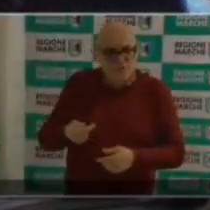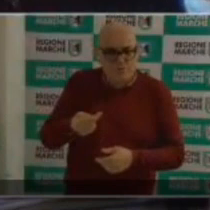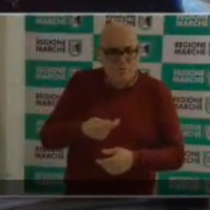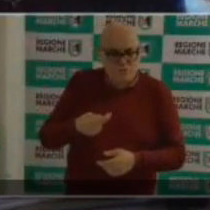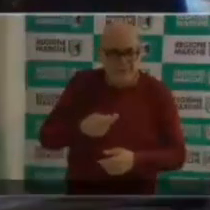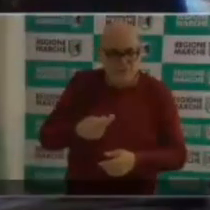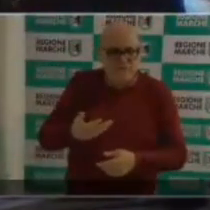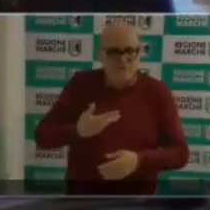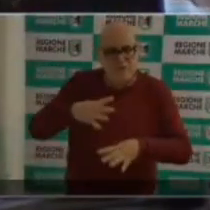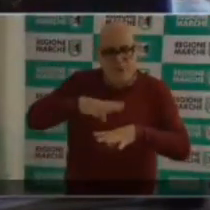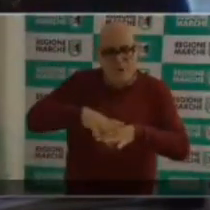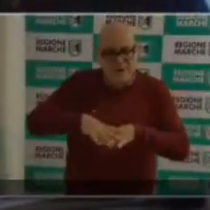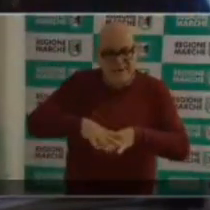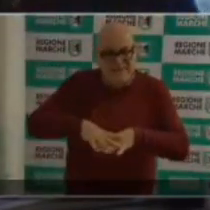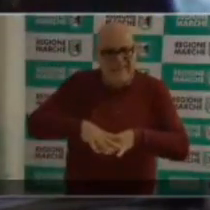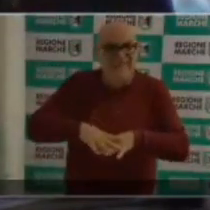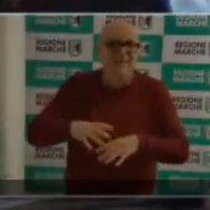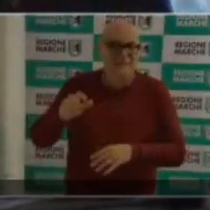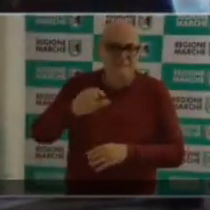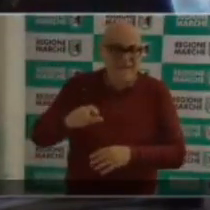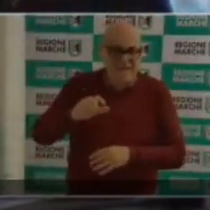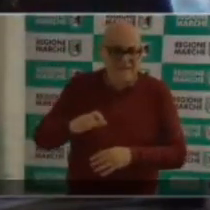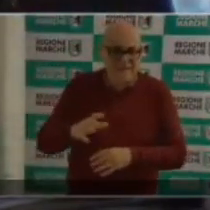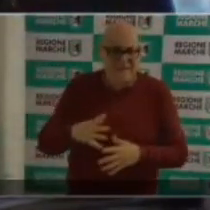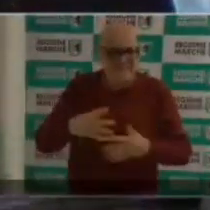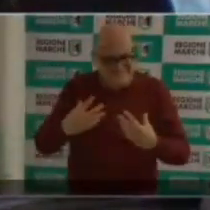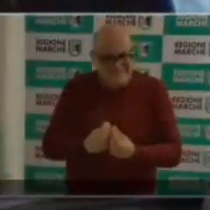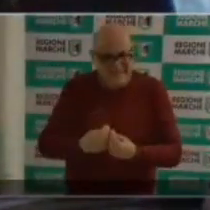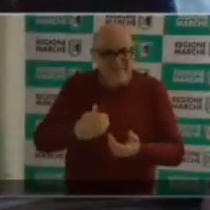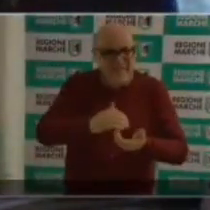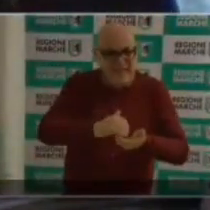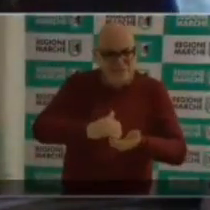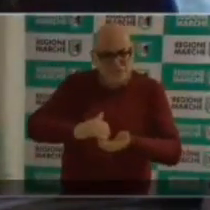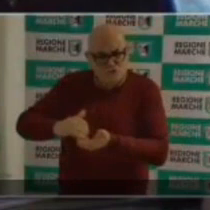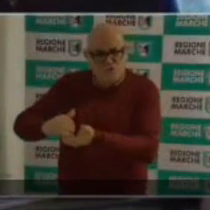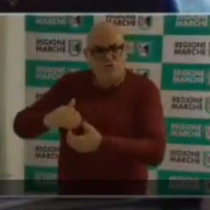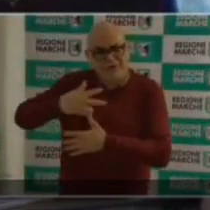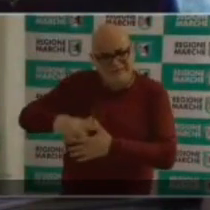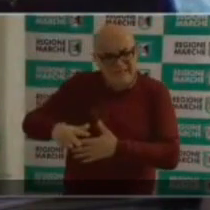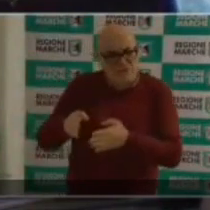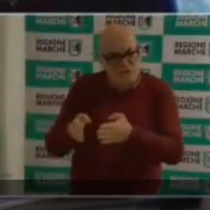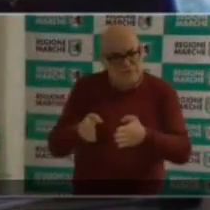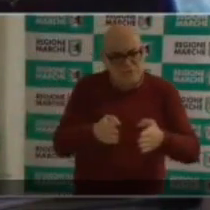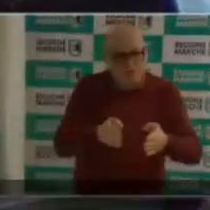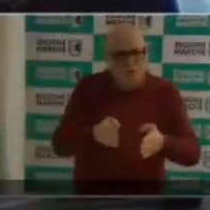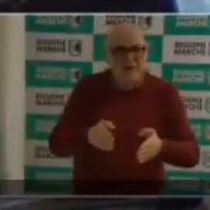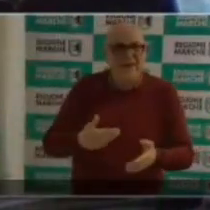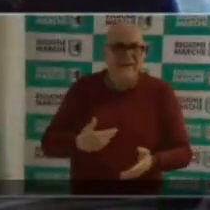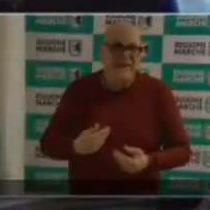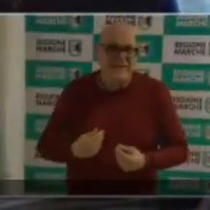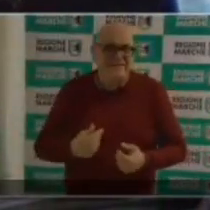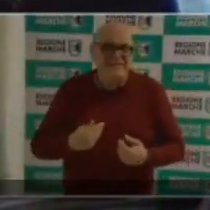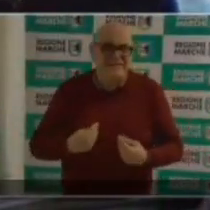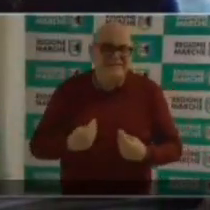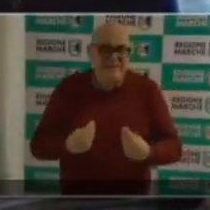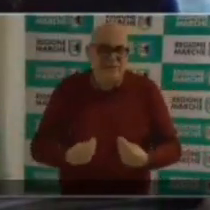l'insieme delle associazioni del terzo settore che si mettono a disposizione del cittadino marchigiano.